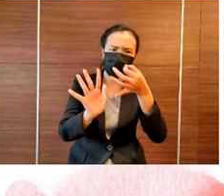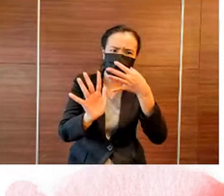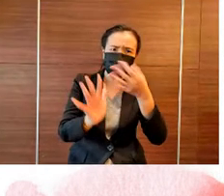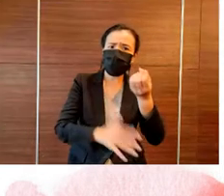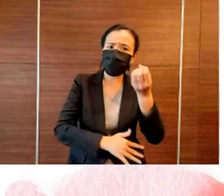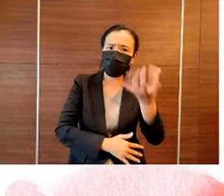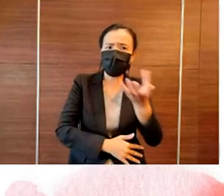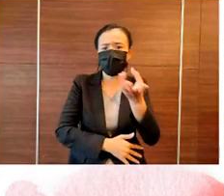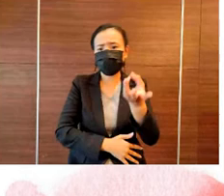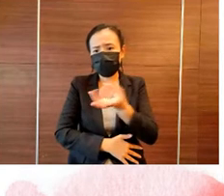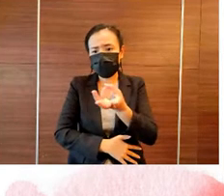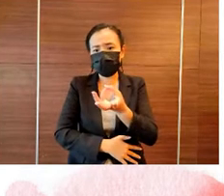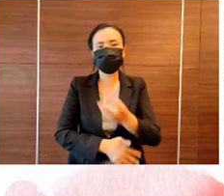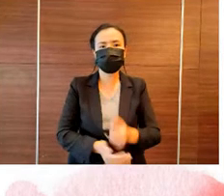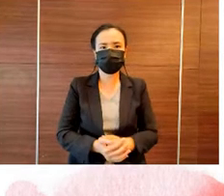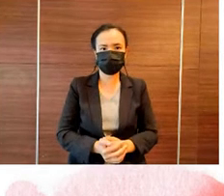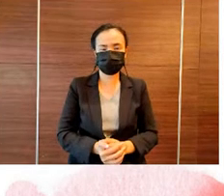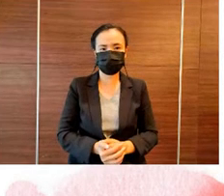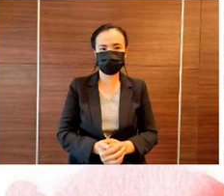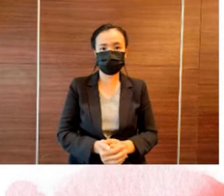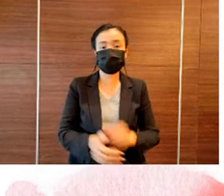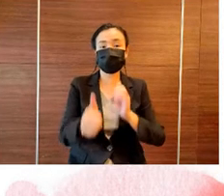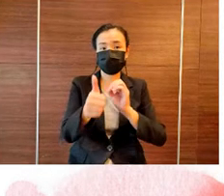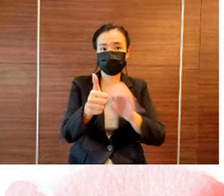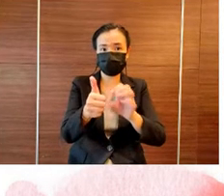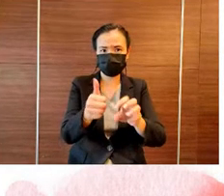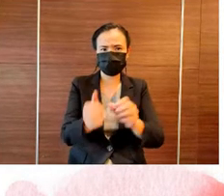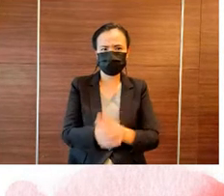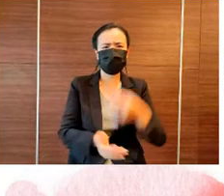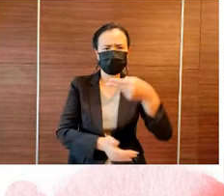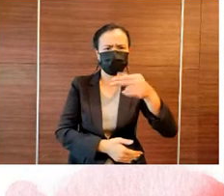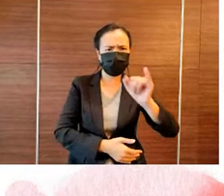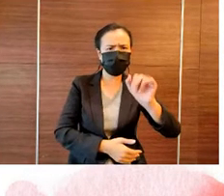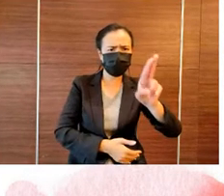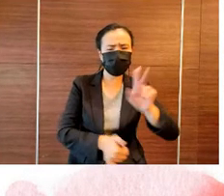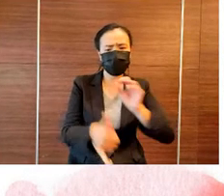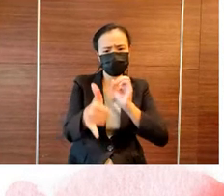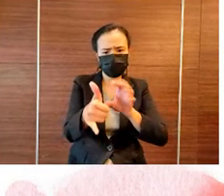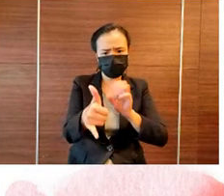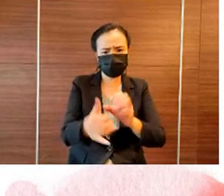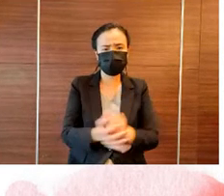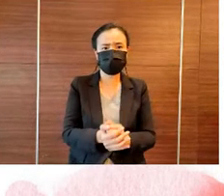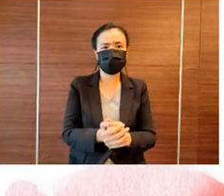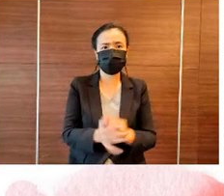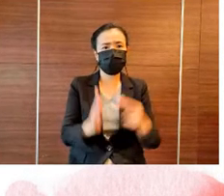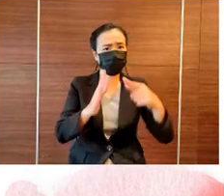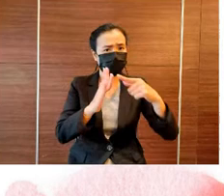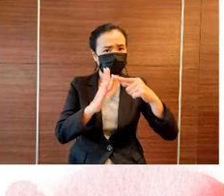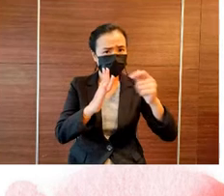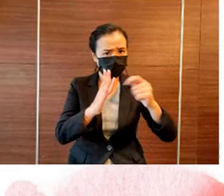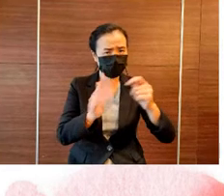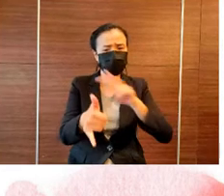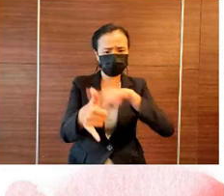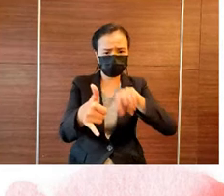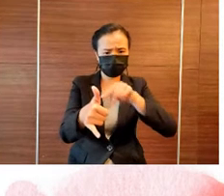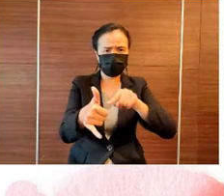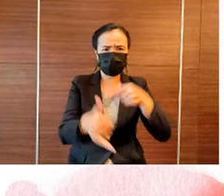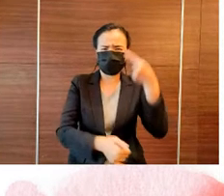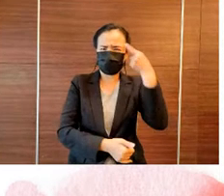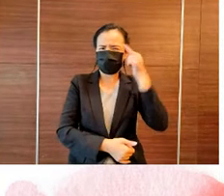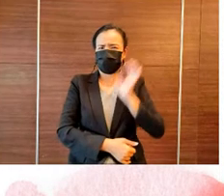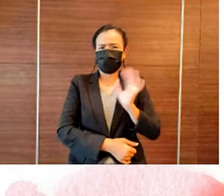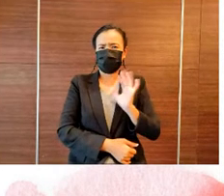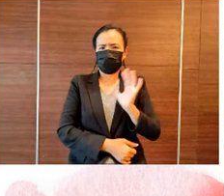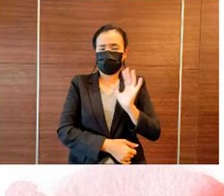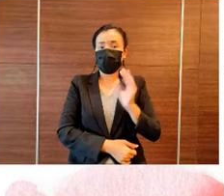ว่าไปนะครับนะนะขณะเดียวก็แนะนำก็ว่าตรวจ HIV ด้วยสิตรวจ STI ด้วยสินะครับหลายคนไม่เคยคิดจะตรวจเล